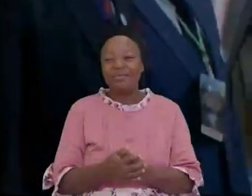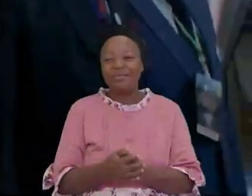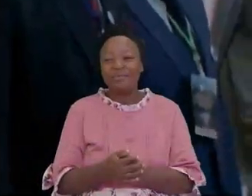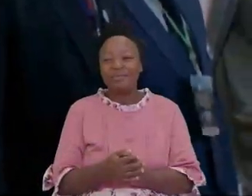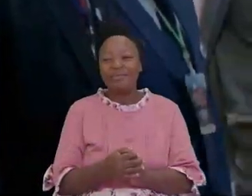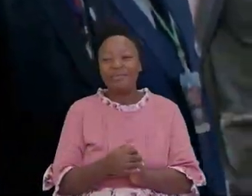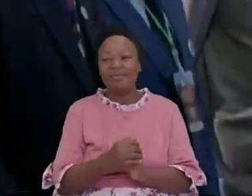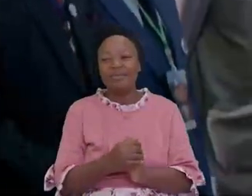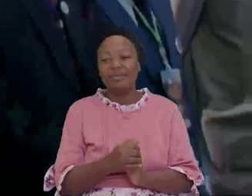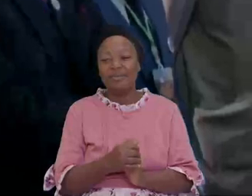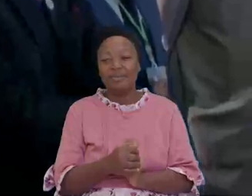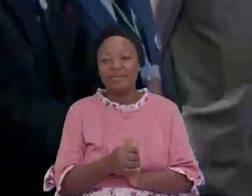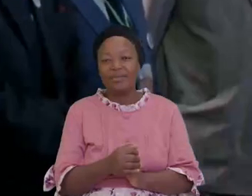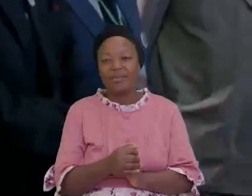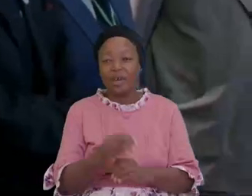J'ai dit gloire à Dieu.